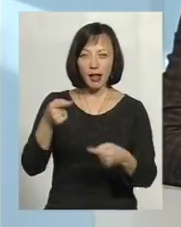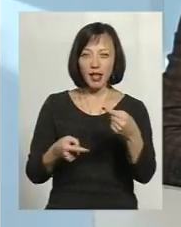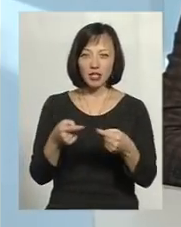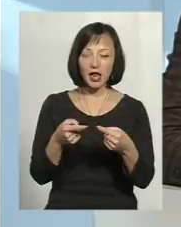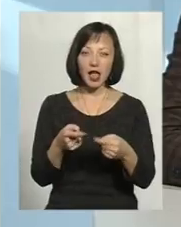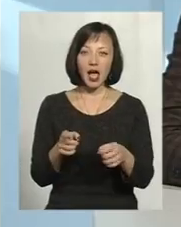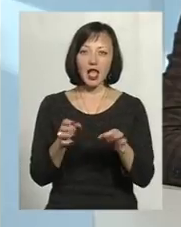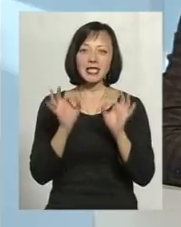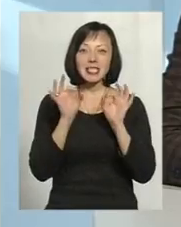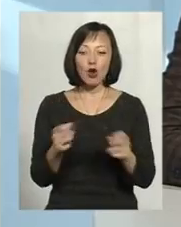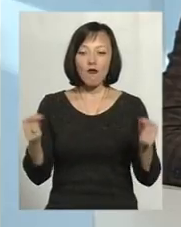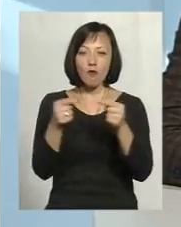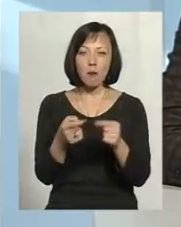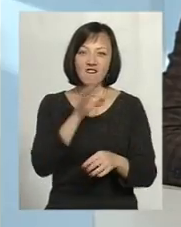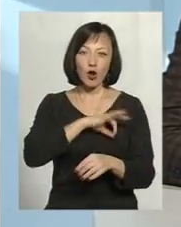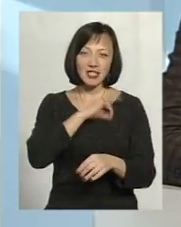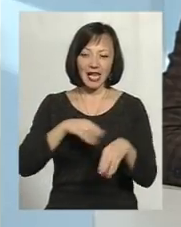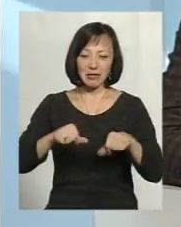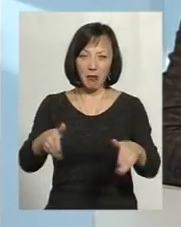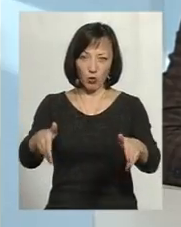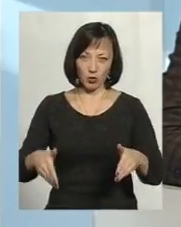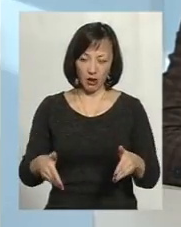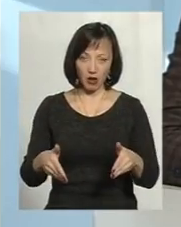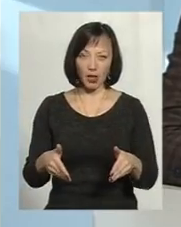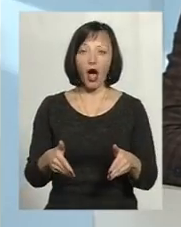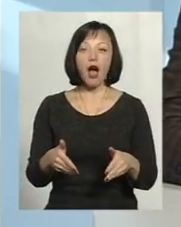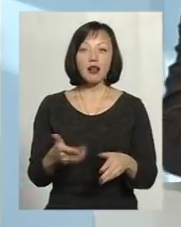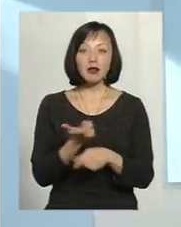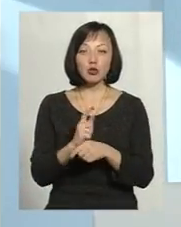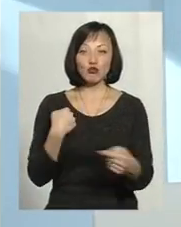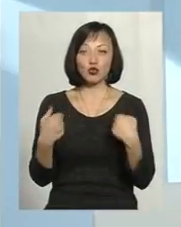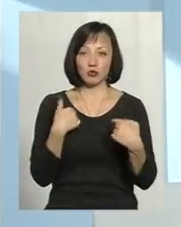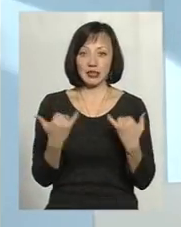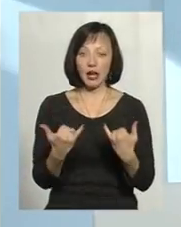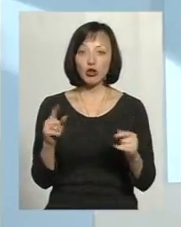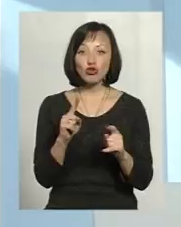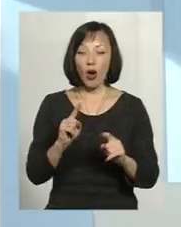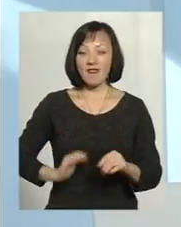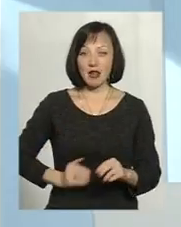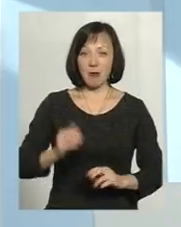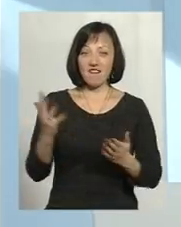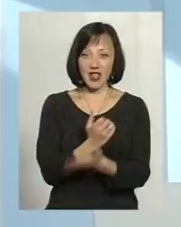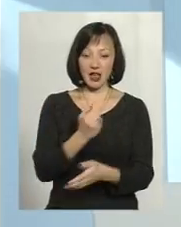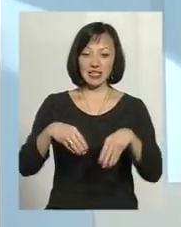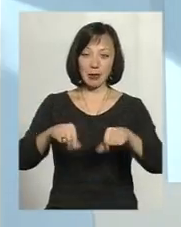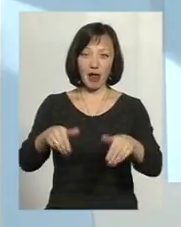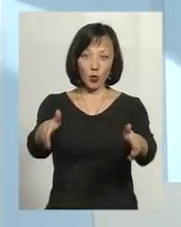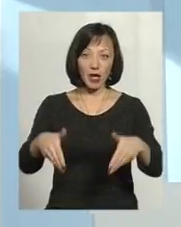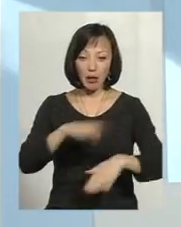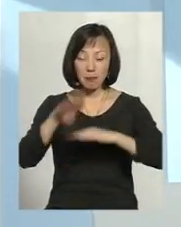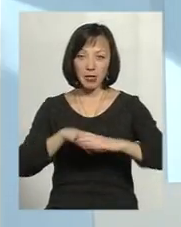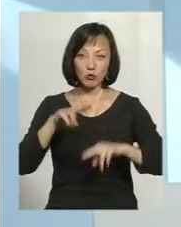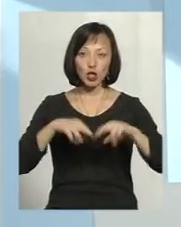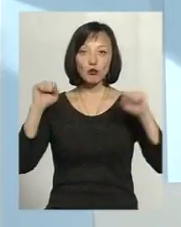цільовому використанню земельної ділянки. З чим ми зараз, скажімо, найбільше мучимося? З тим, що забудовник виграв, умовно кажучи, земельну ділянку під